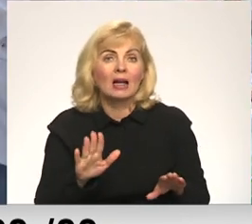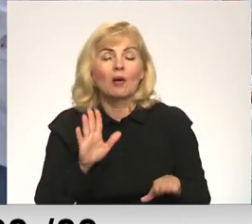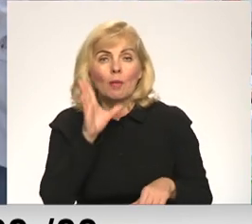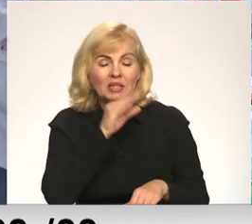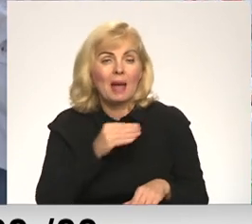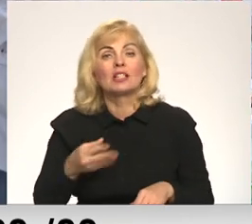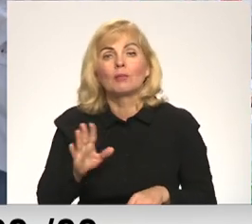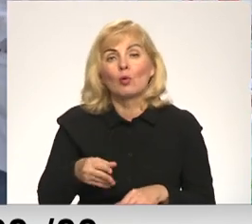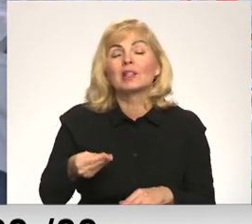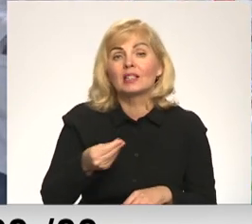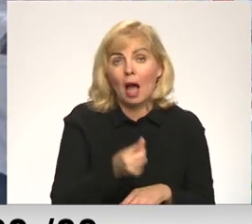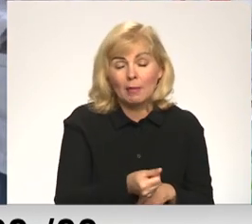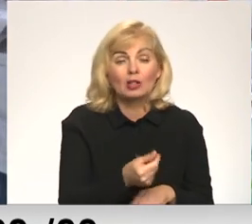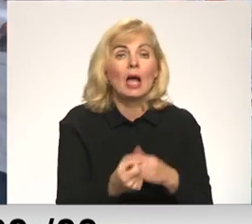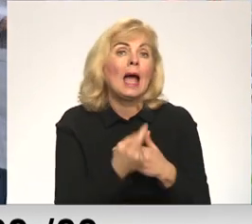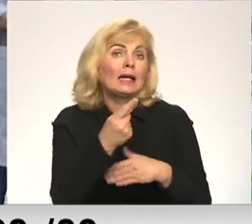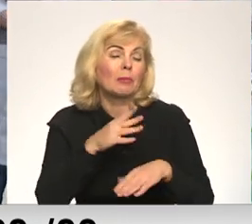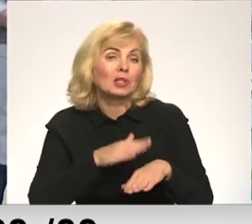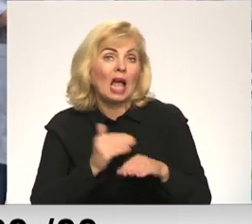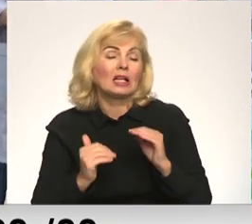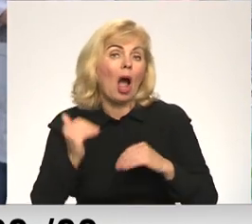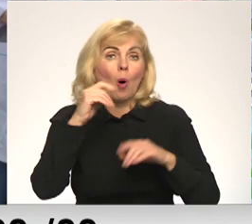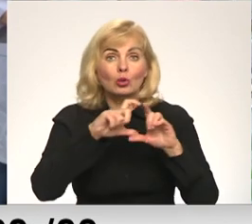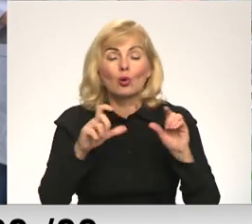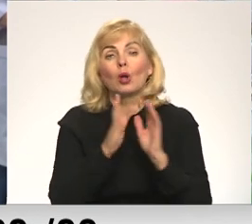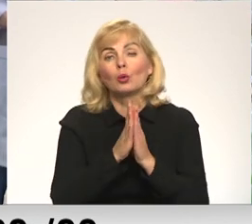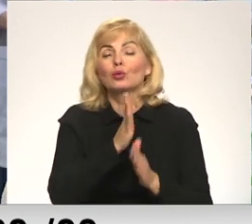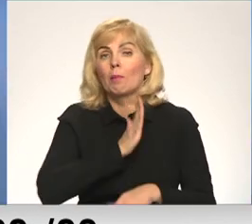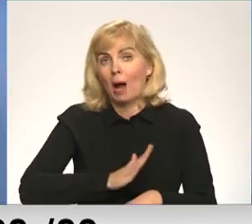nofinansēt. Šā iemesla dēļ augstskolām lūgts